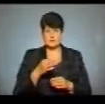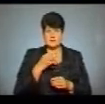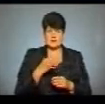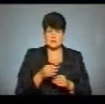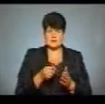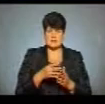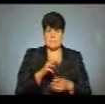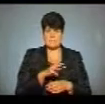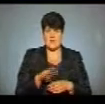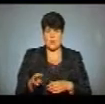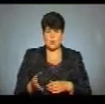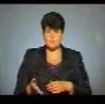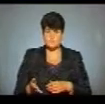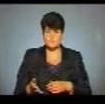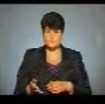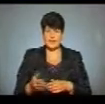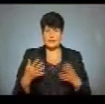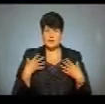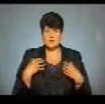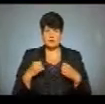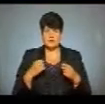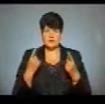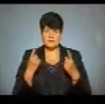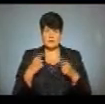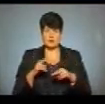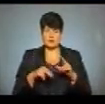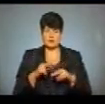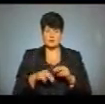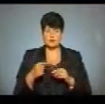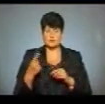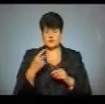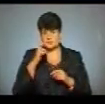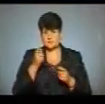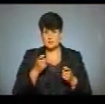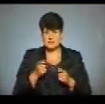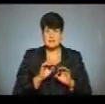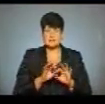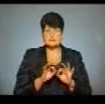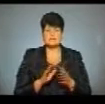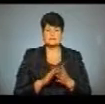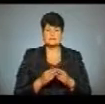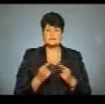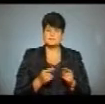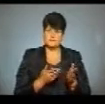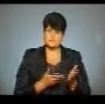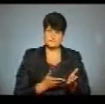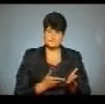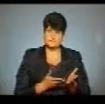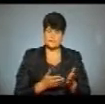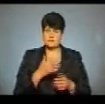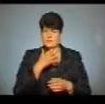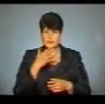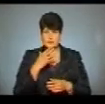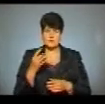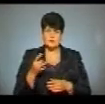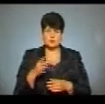1 000 000. Начальник управління капітального будівництва облдержадміністрації Віктор Кузяк прокоментував ситуацію. Неодноразово